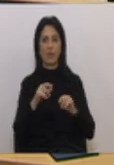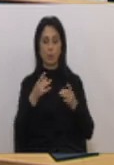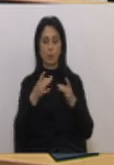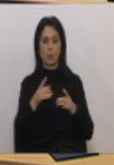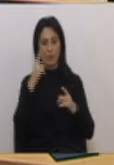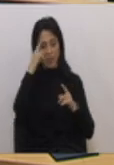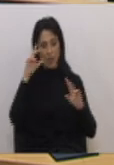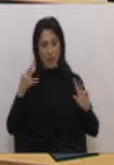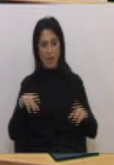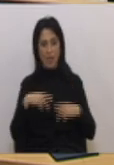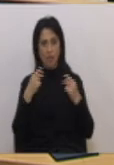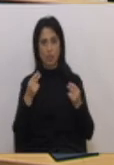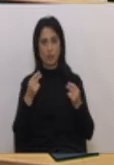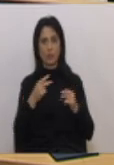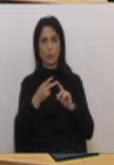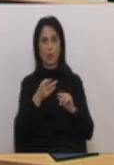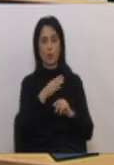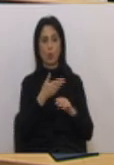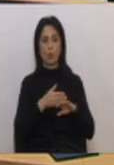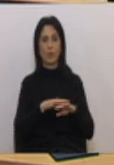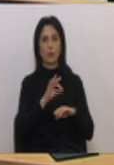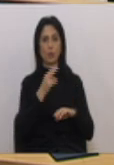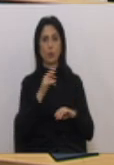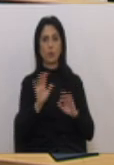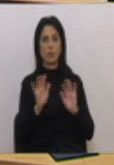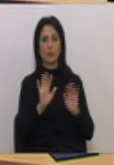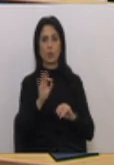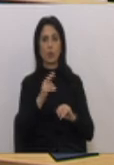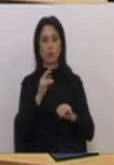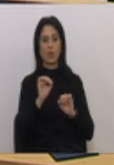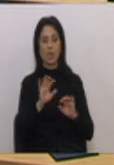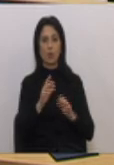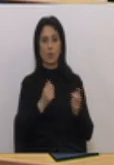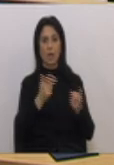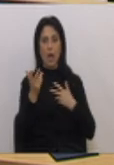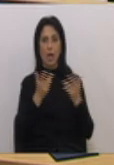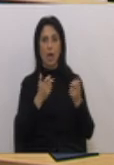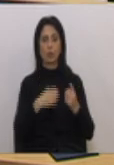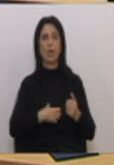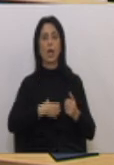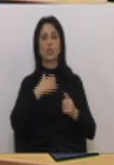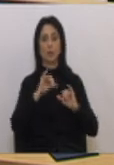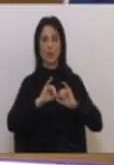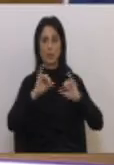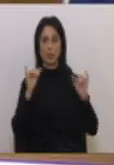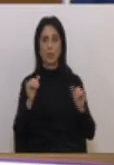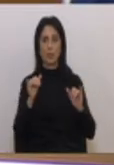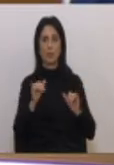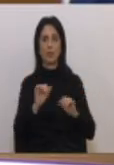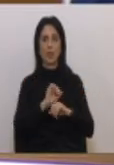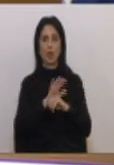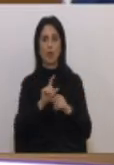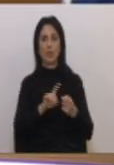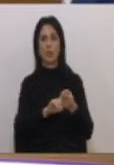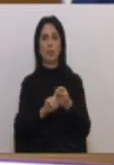თავი გადაერჩინოს. მეორე მხრივ უმძიმესი სოციალური ვითარება, სოციალურ დაუცველთა რაოდენობა კატასტროფულად იზრდება. COVID